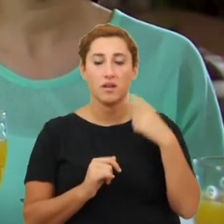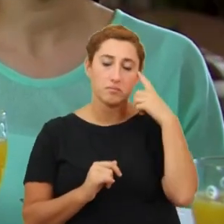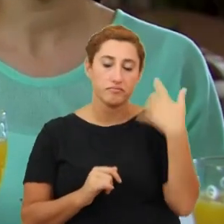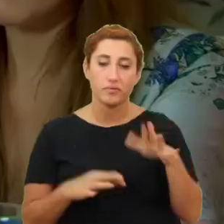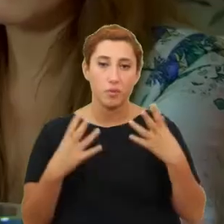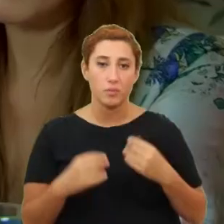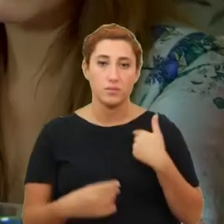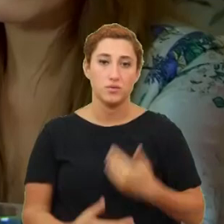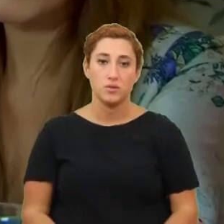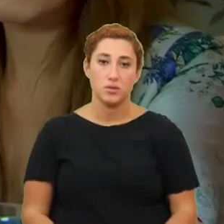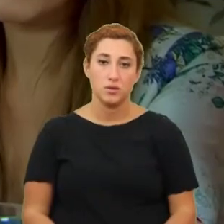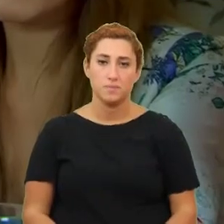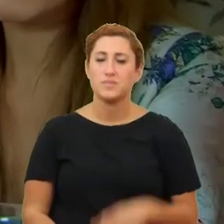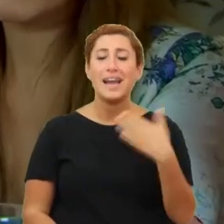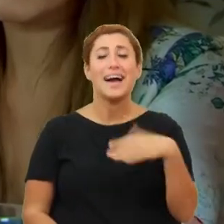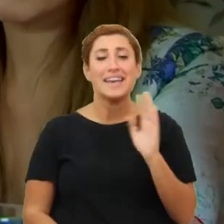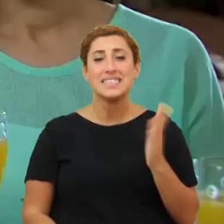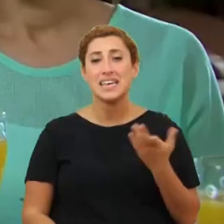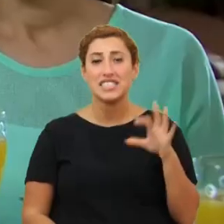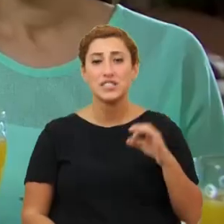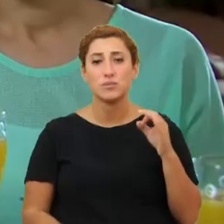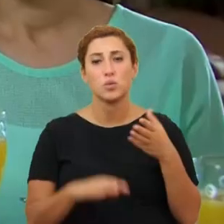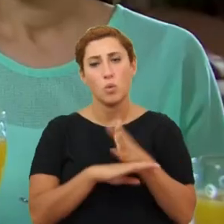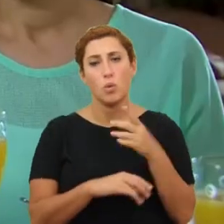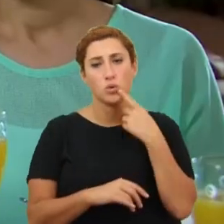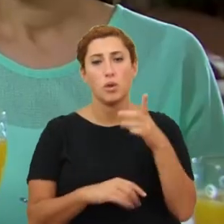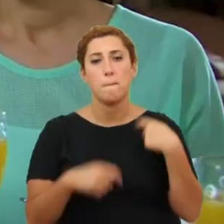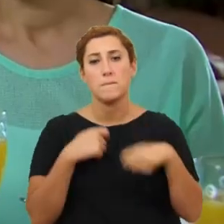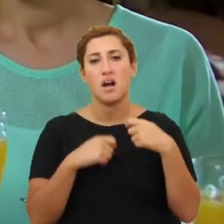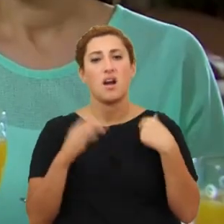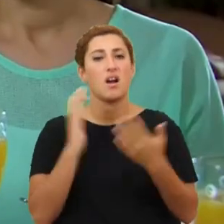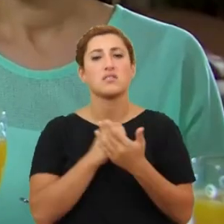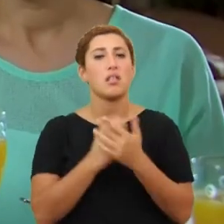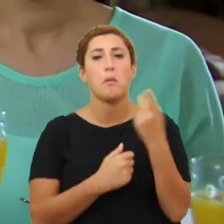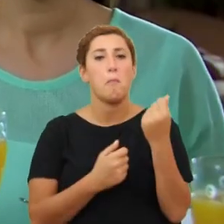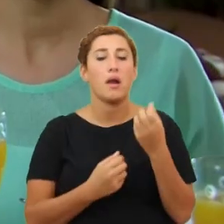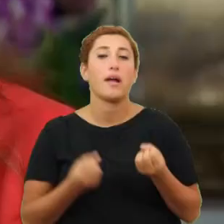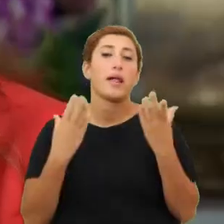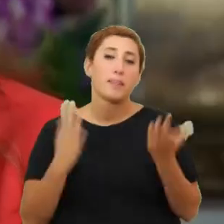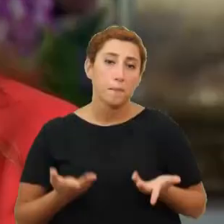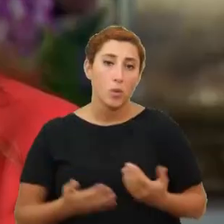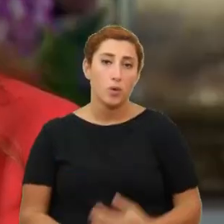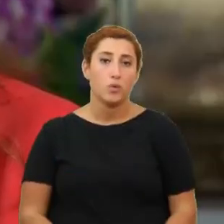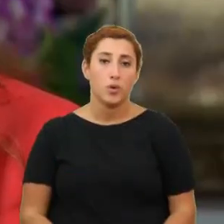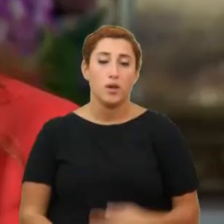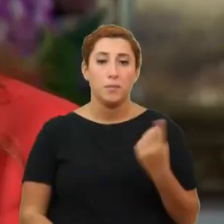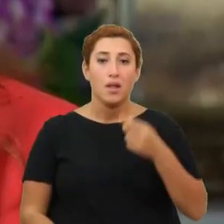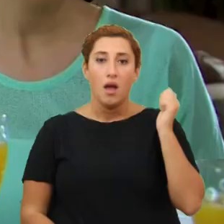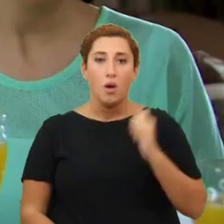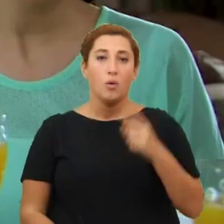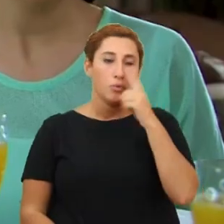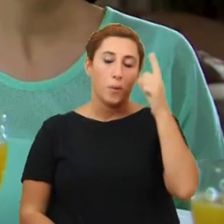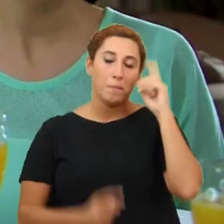dalmışım. Ya hayır ya şimdi doğruya doğru şimdi bankadan kazandığım para yetmiyor. Bir de her gün